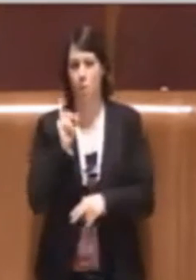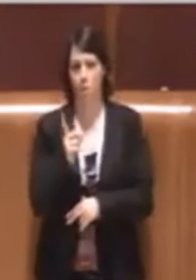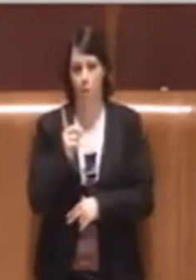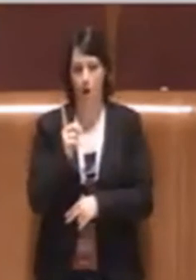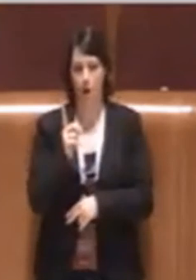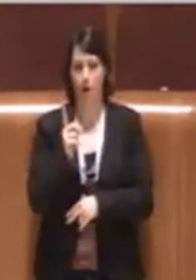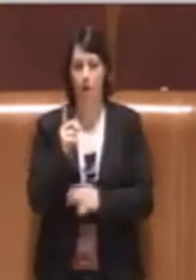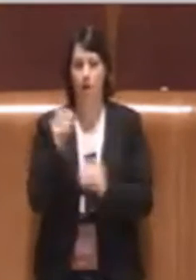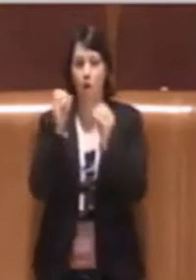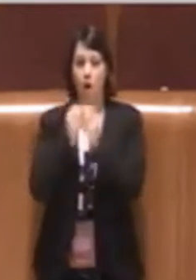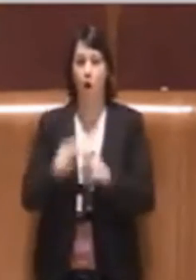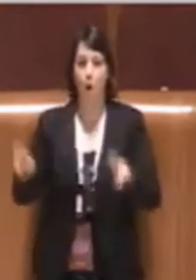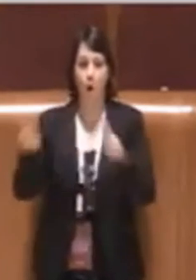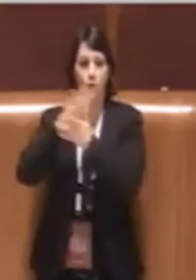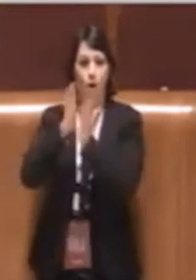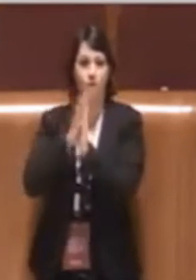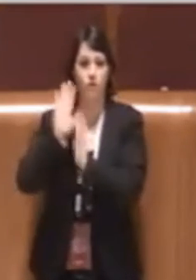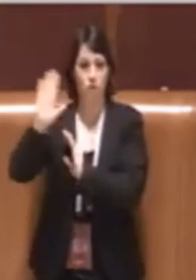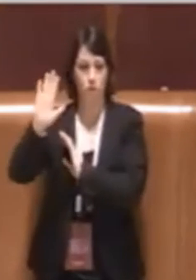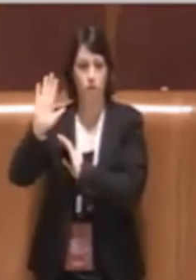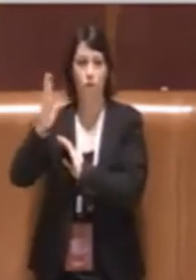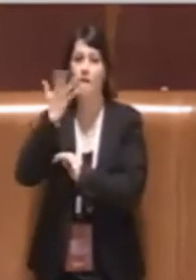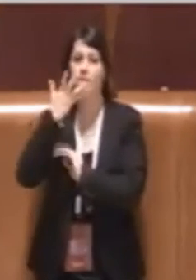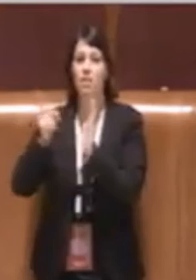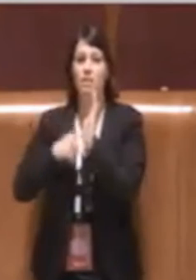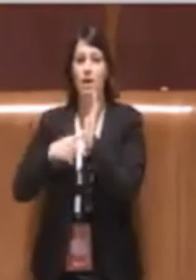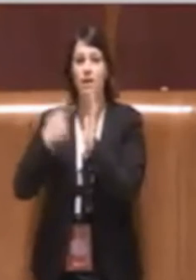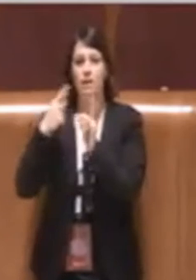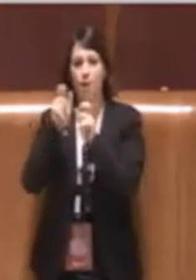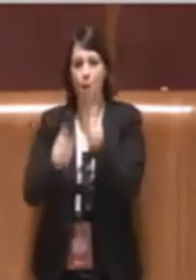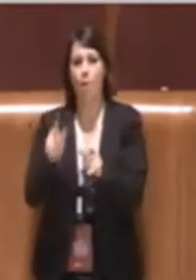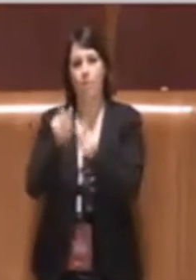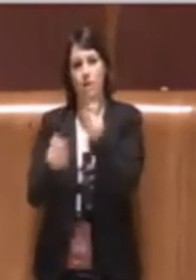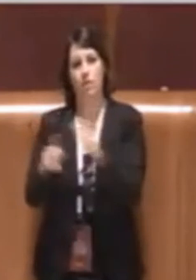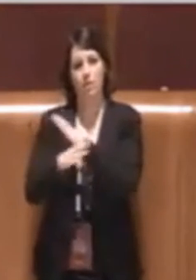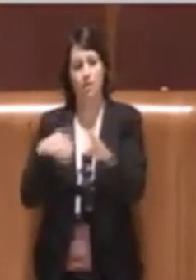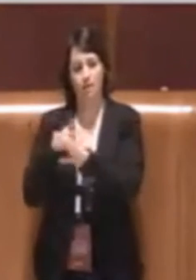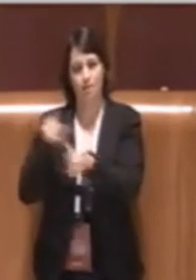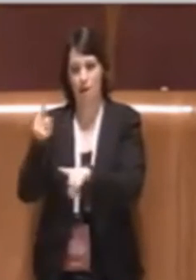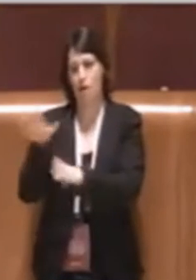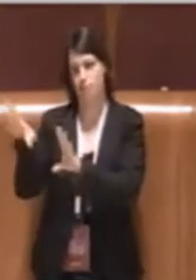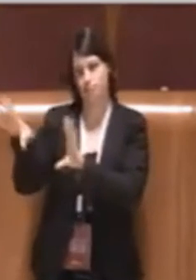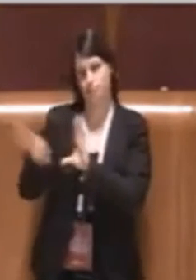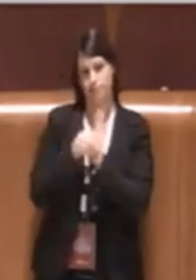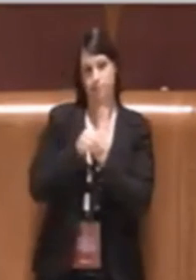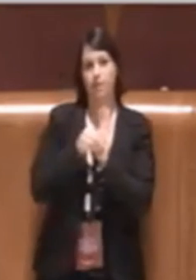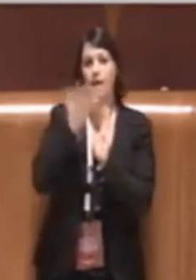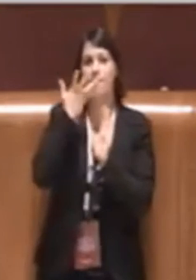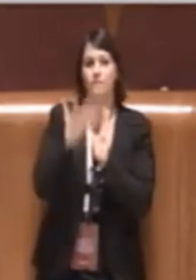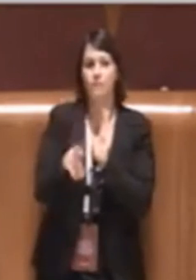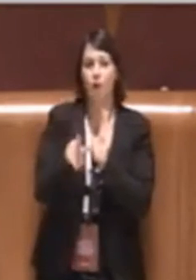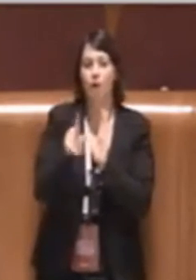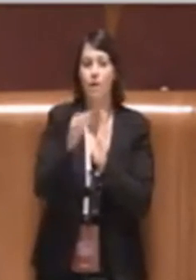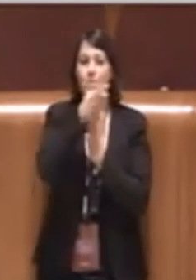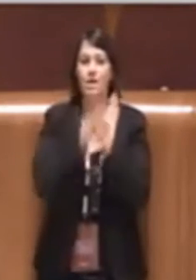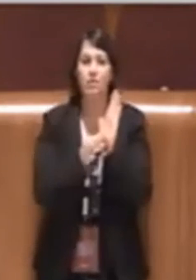onu sui diritti delle persone con disabilità la quale sancisce il principio della trasversalità